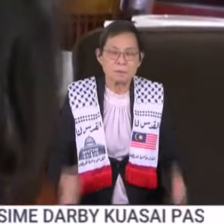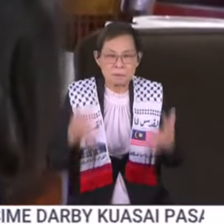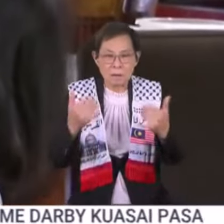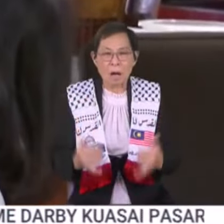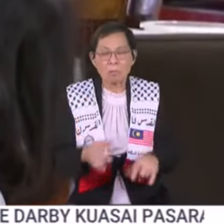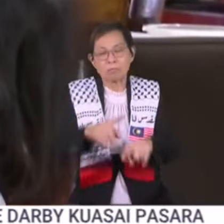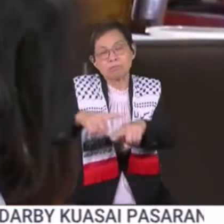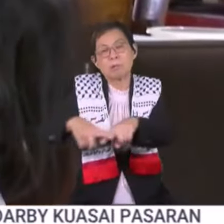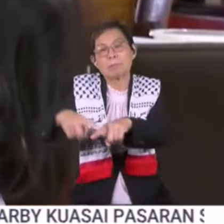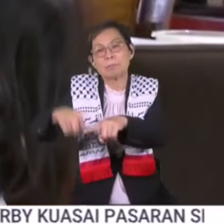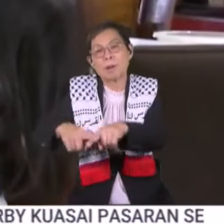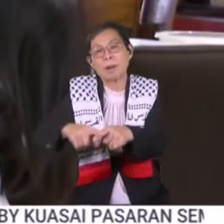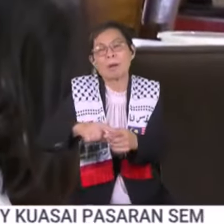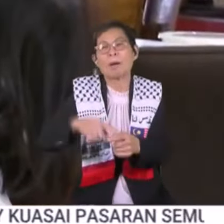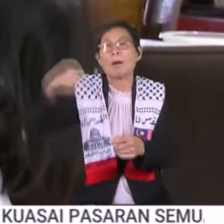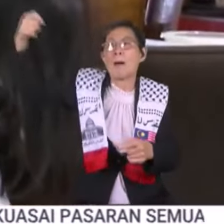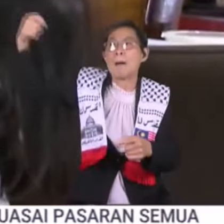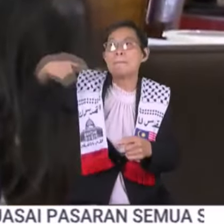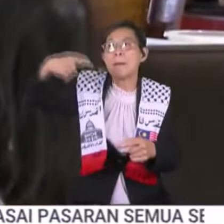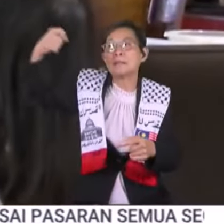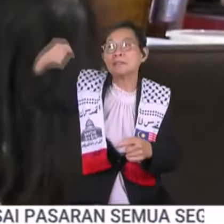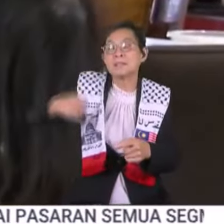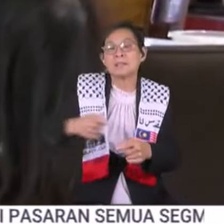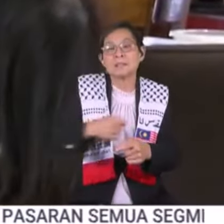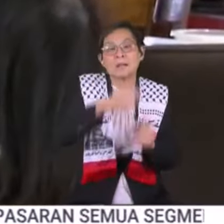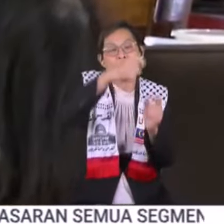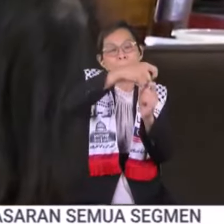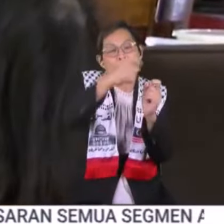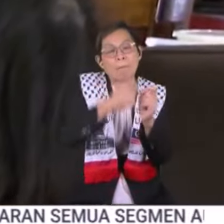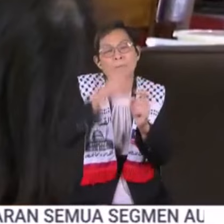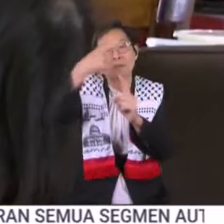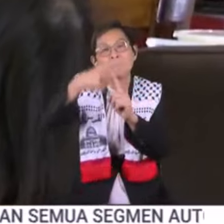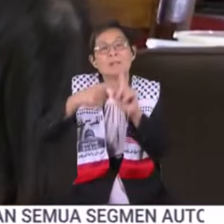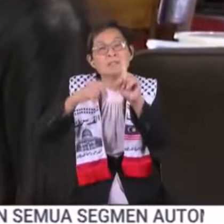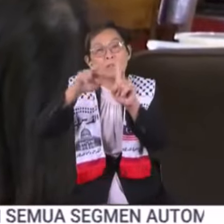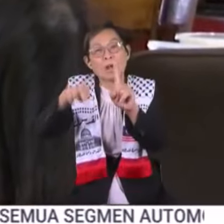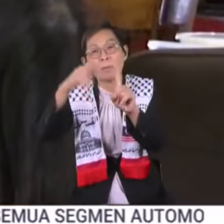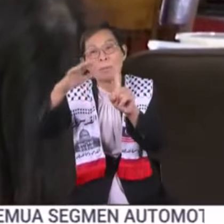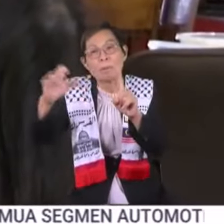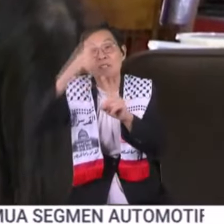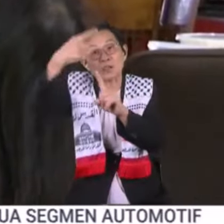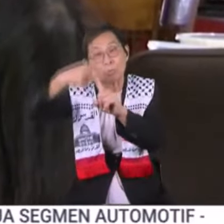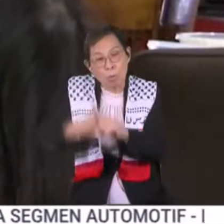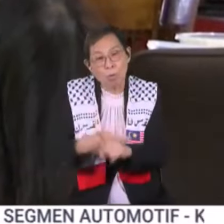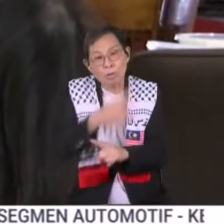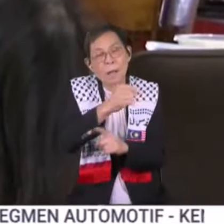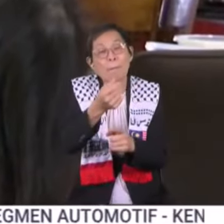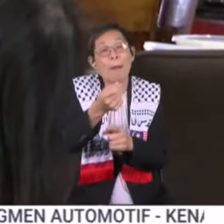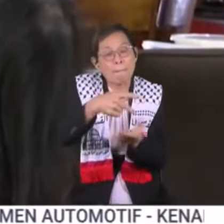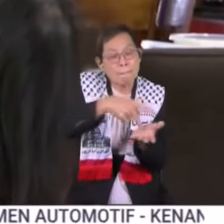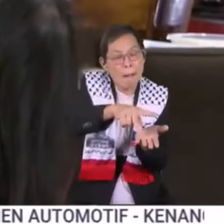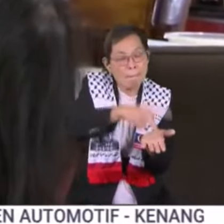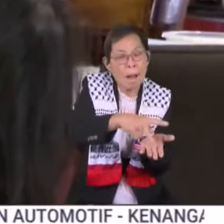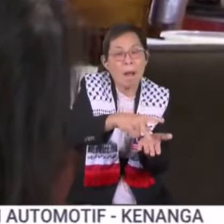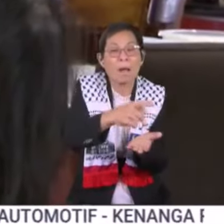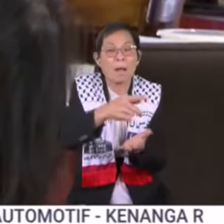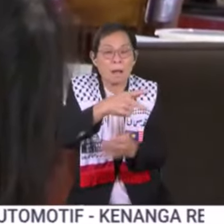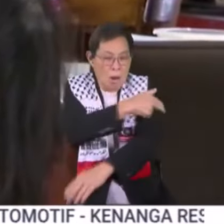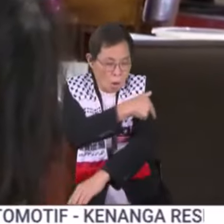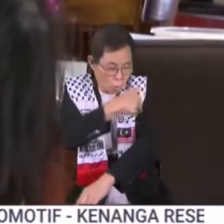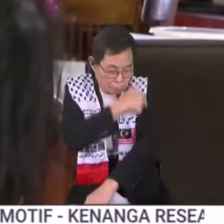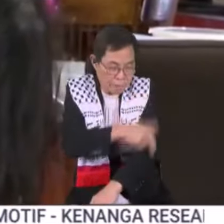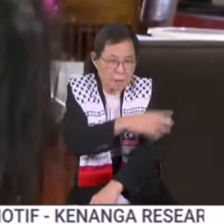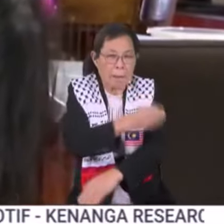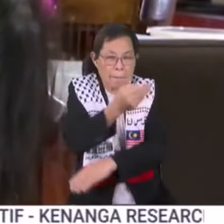Mereka kini bergantung kepada pencen ilat RM1,400 sebulan bagi menampung perbelanjaan termasuk kos perubatan dan